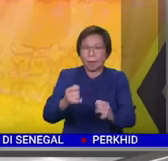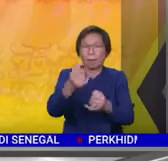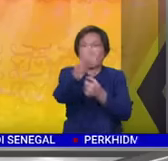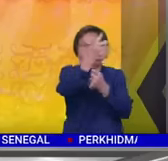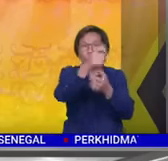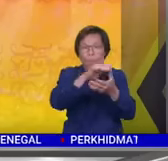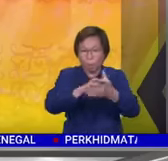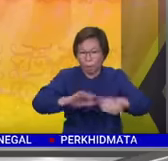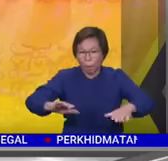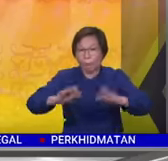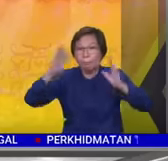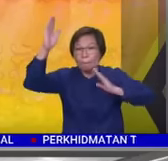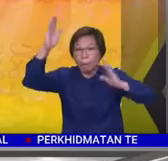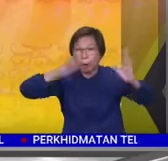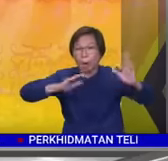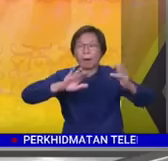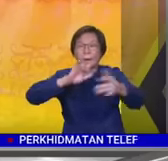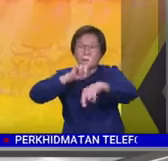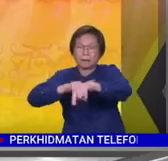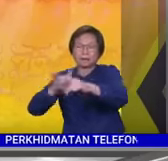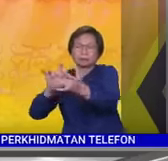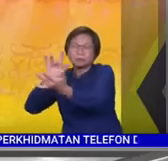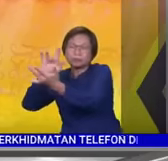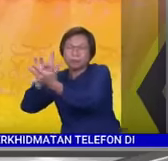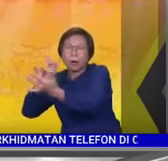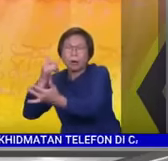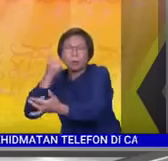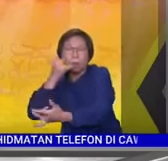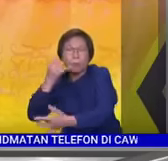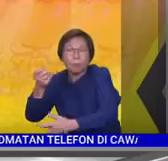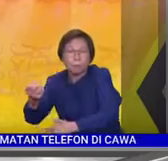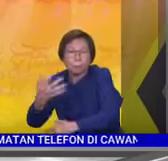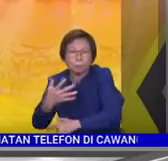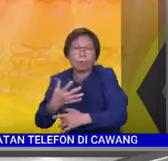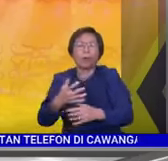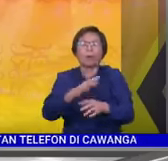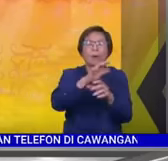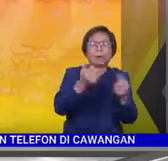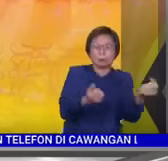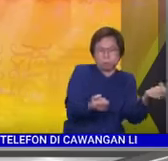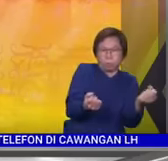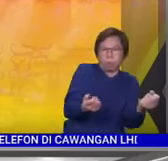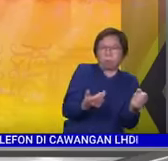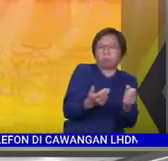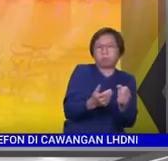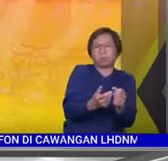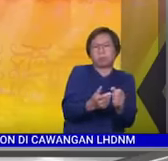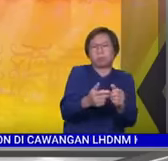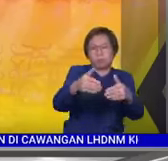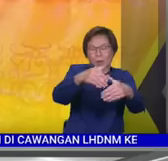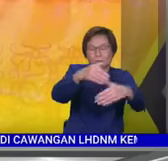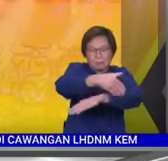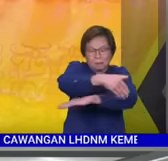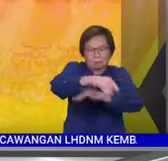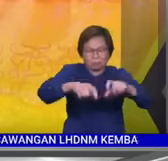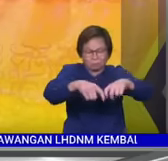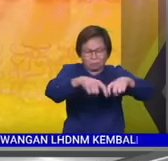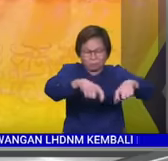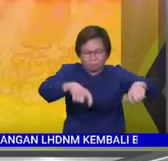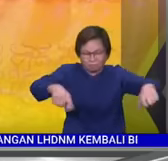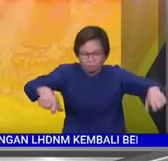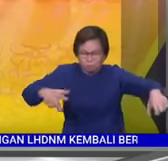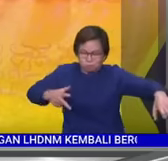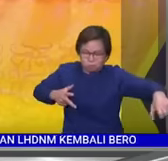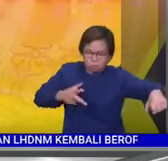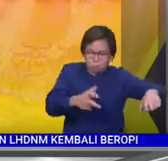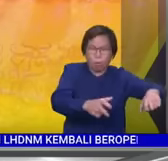mirino pocong ketika dihubungi memberitahu kemenangan tersebut melibatkan sebuah kendaraan yang melanggar penghadang jalan raya dan